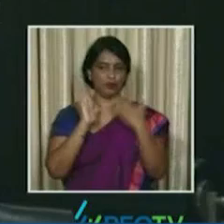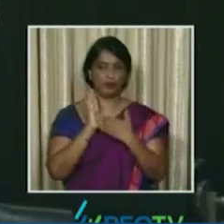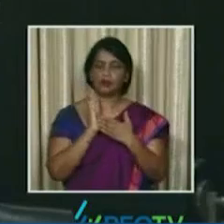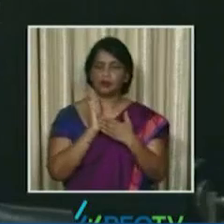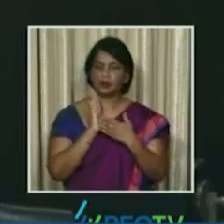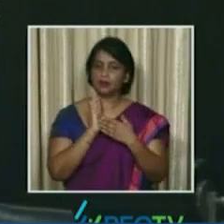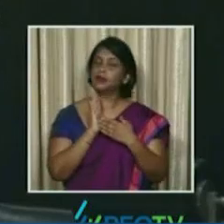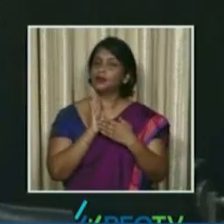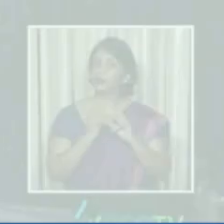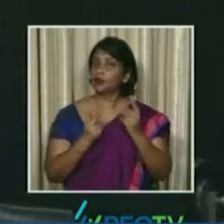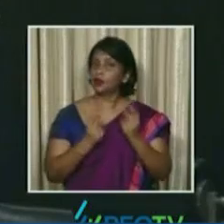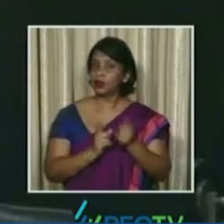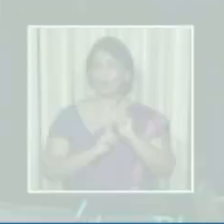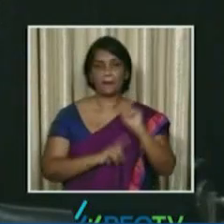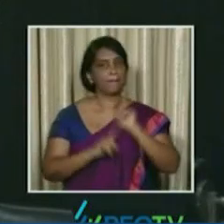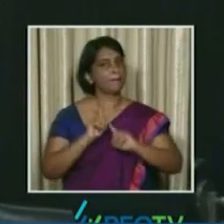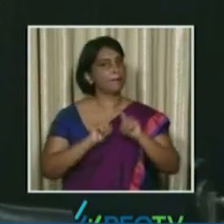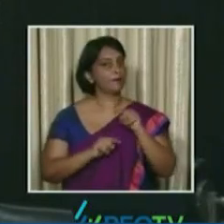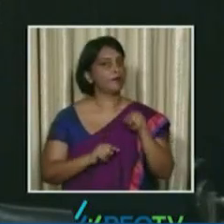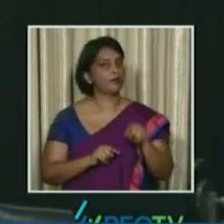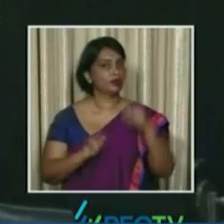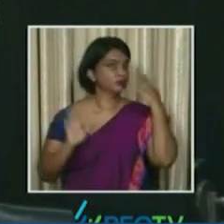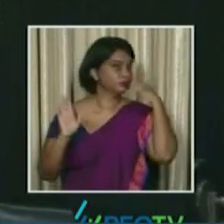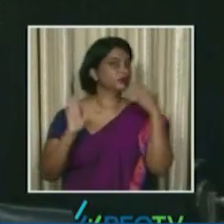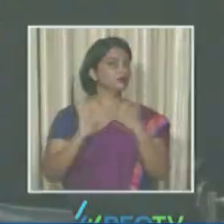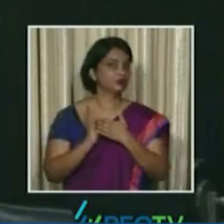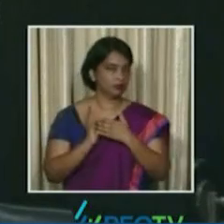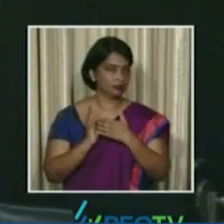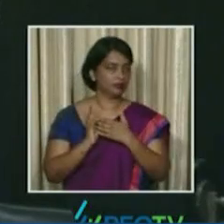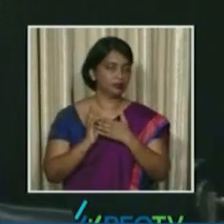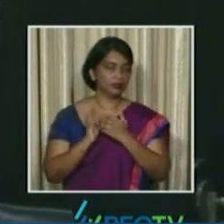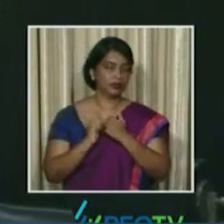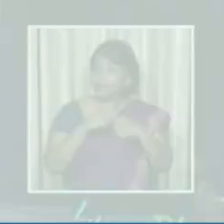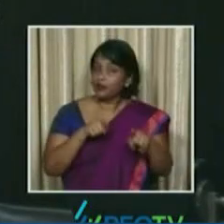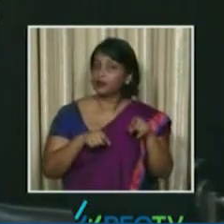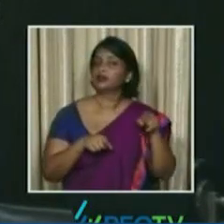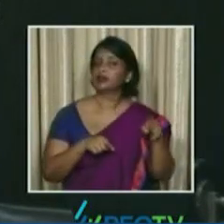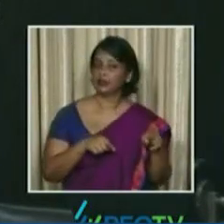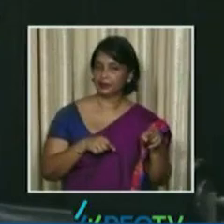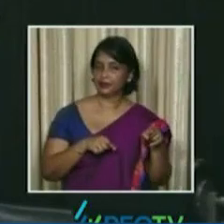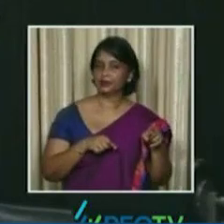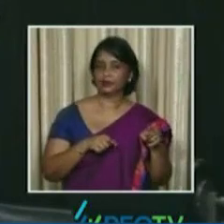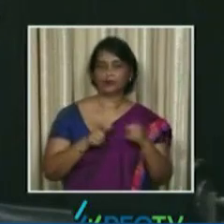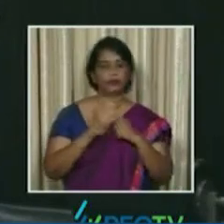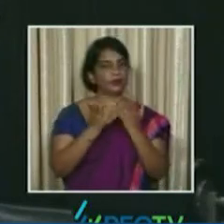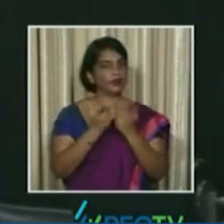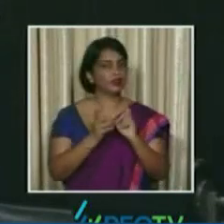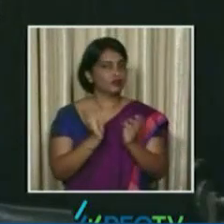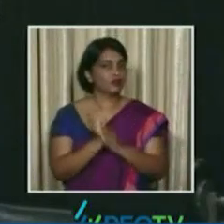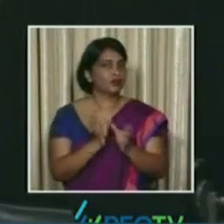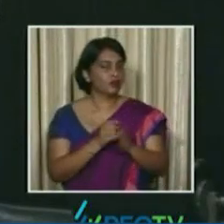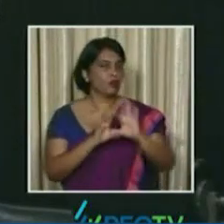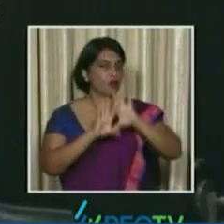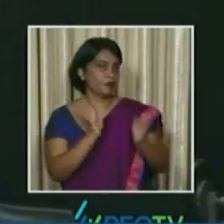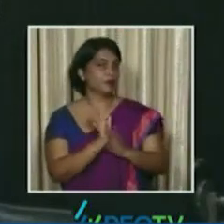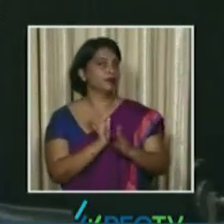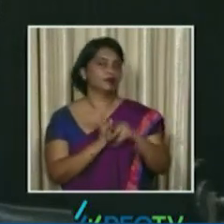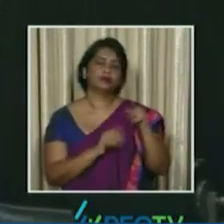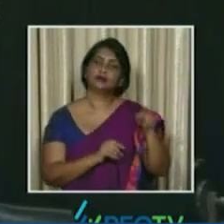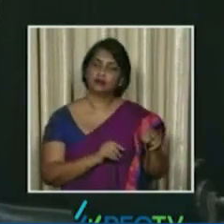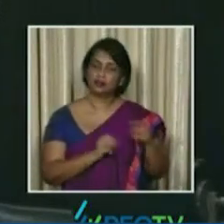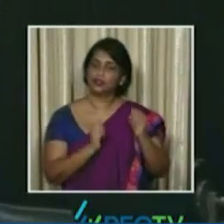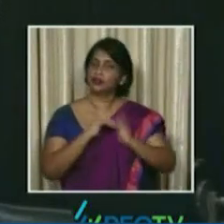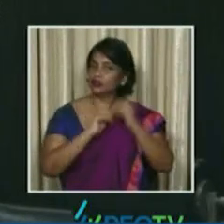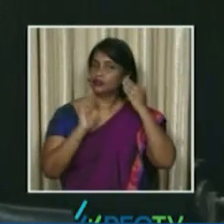පිළිබඳව වහාම පාර්ලිමේන්තුවේ අවධානය යොමු කිරීම තුළින් පමණයි මේ ගිණුම් කාරක සභාවෙත් පොදු ව්‍යාපාර කාරක සභාවෙත්